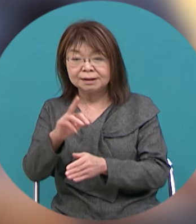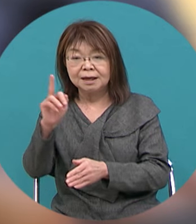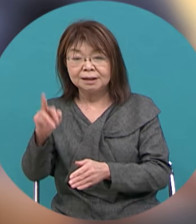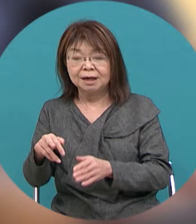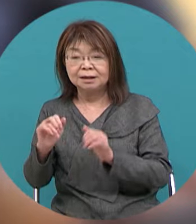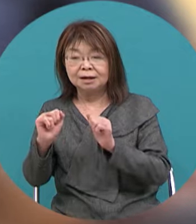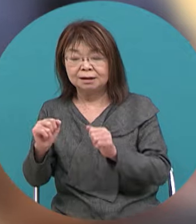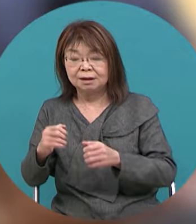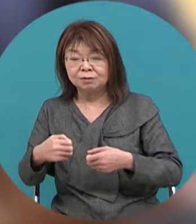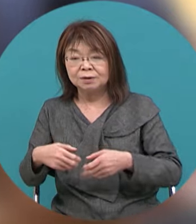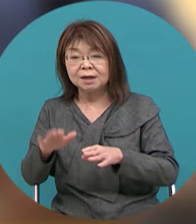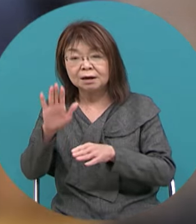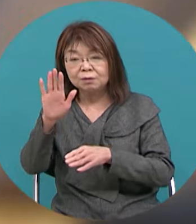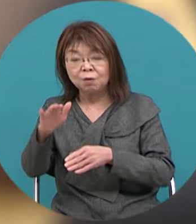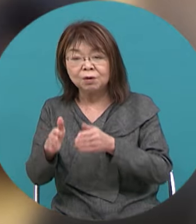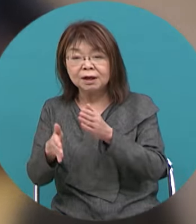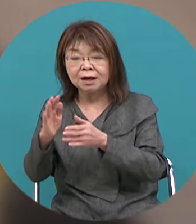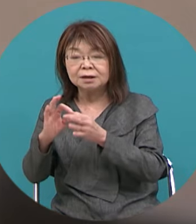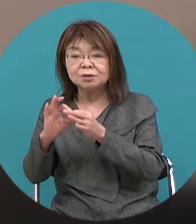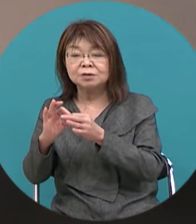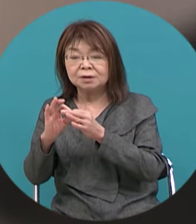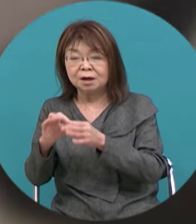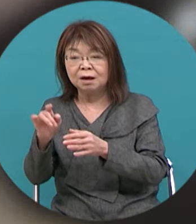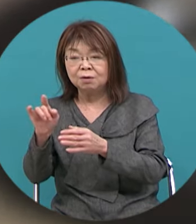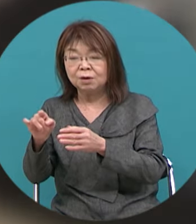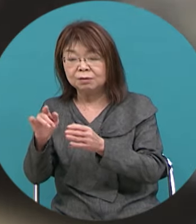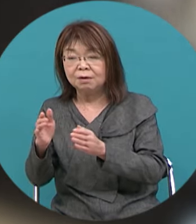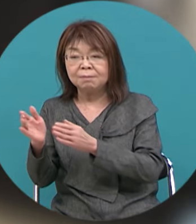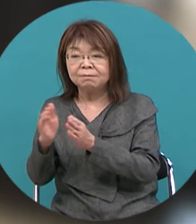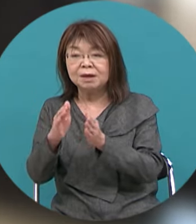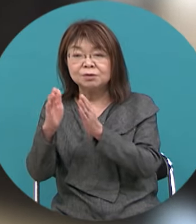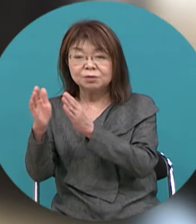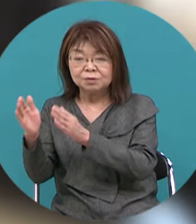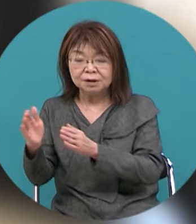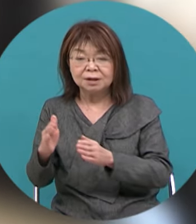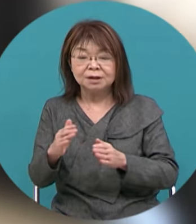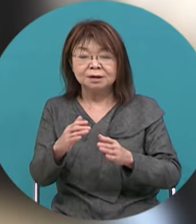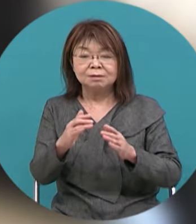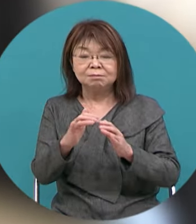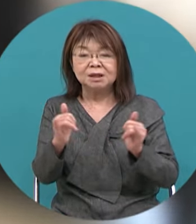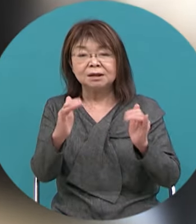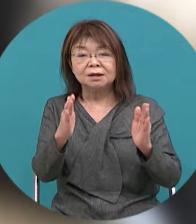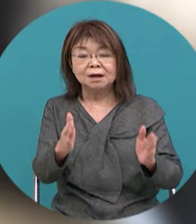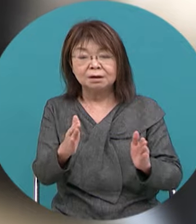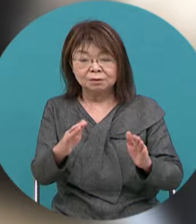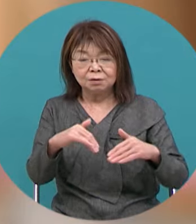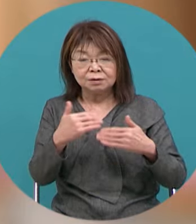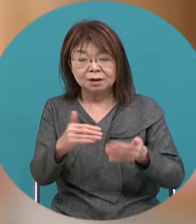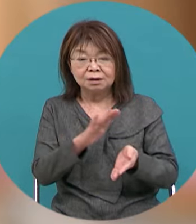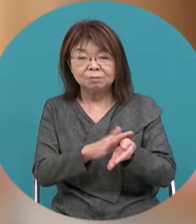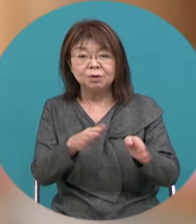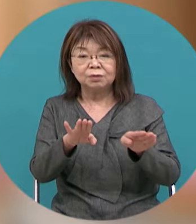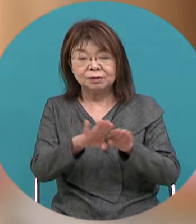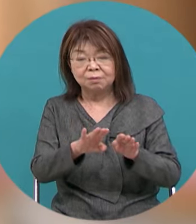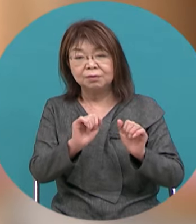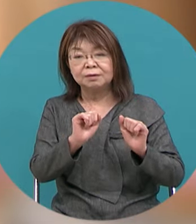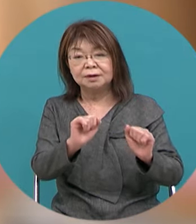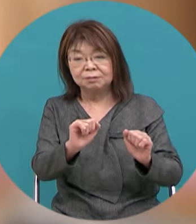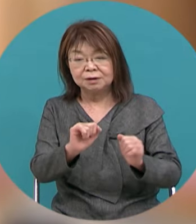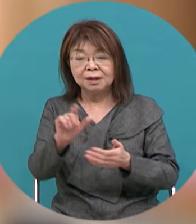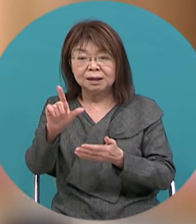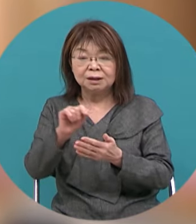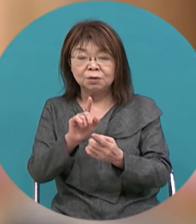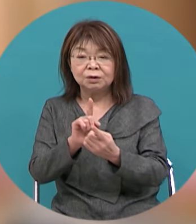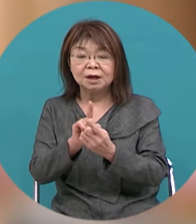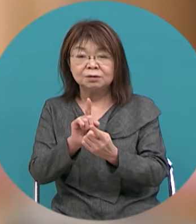ている産後ケアについて、新たに民間の産科医療機関においても実施し、利用対